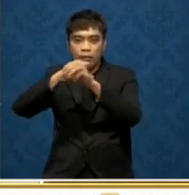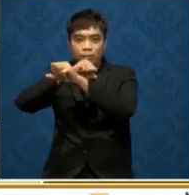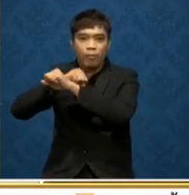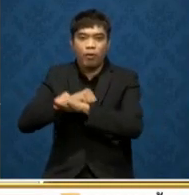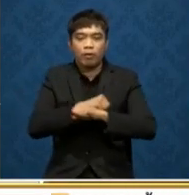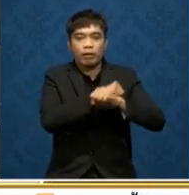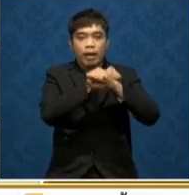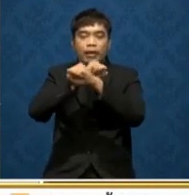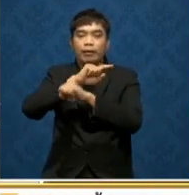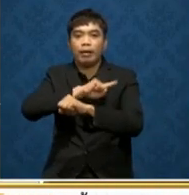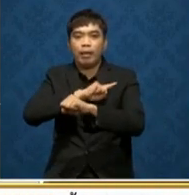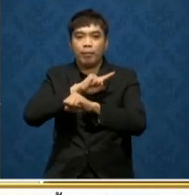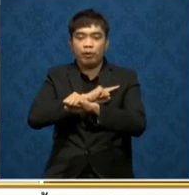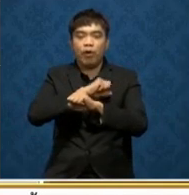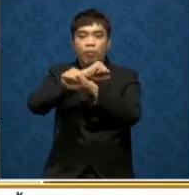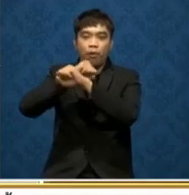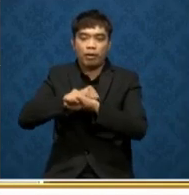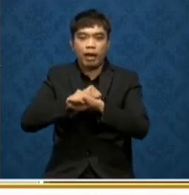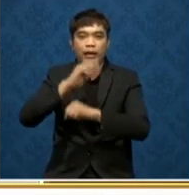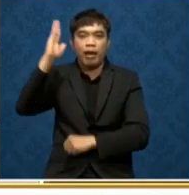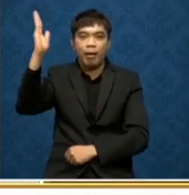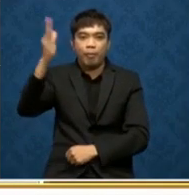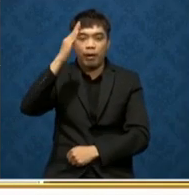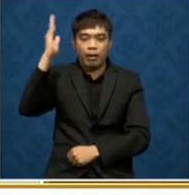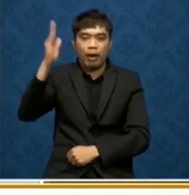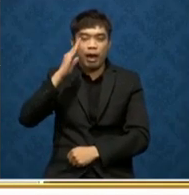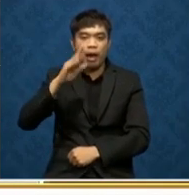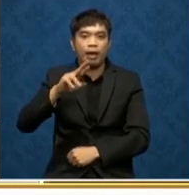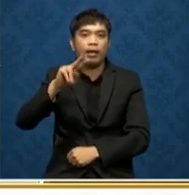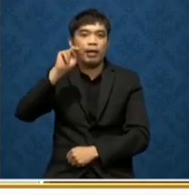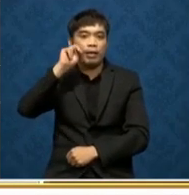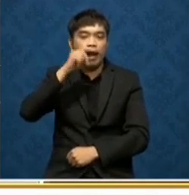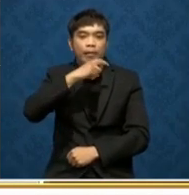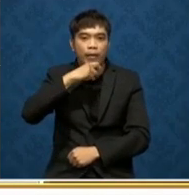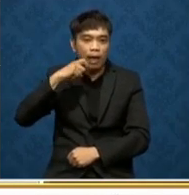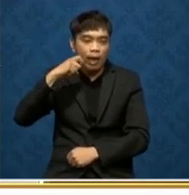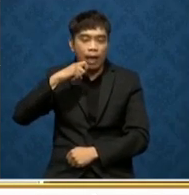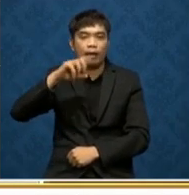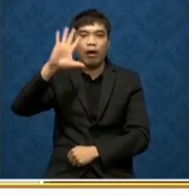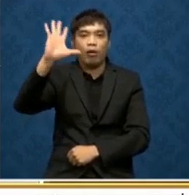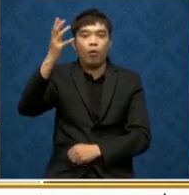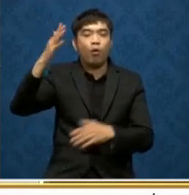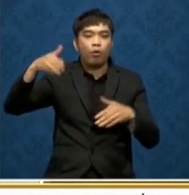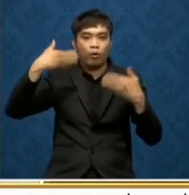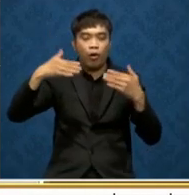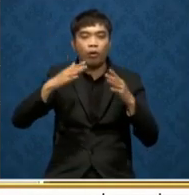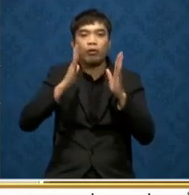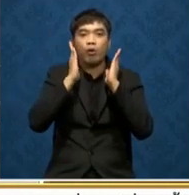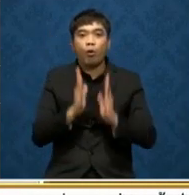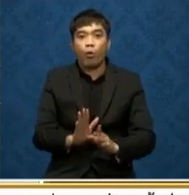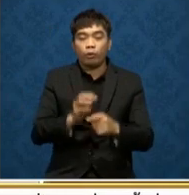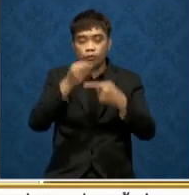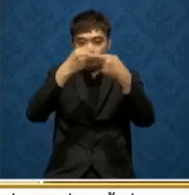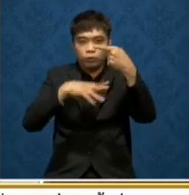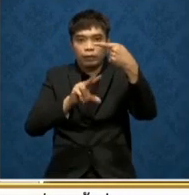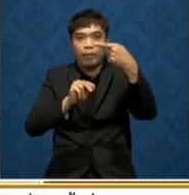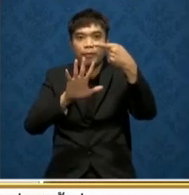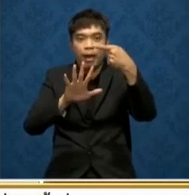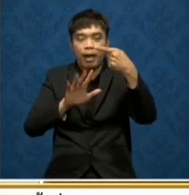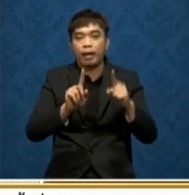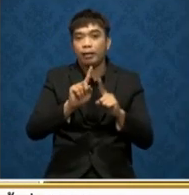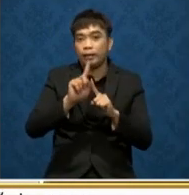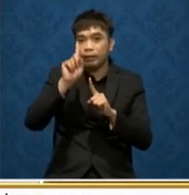ไขปัญหาภัยแล้งอันเนื่องมาจากปรากฏการณ์เอลนินโญจำนวน35ท่าน 1. น